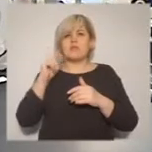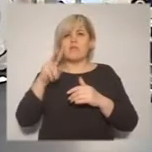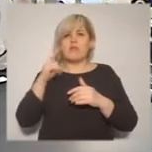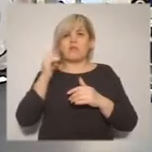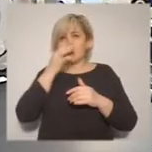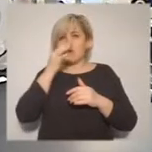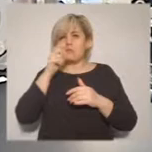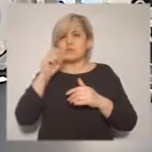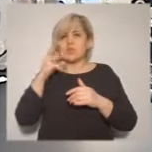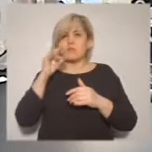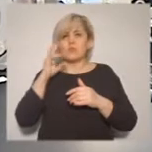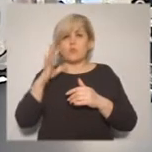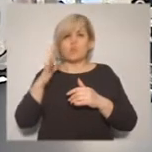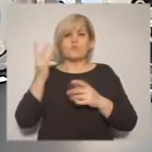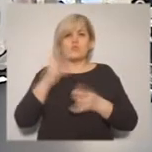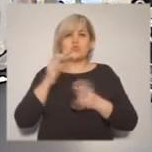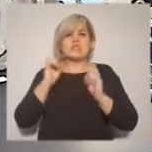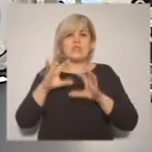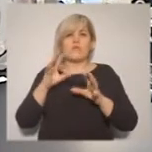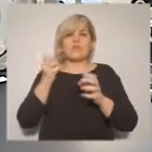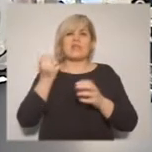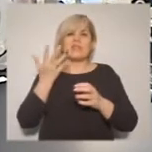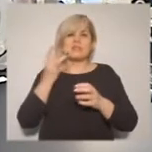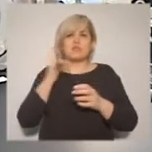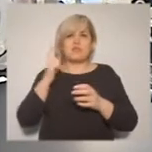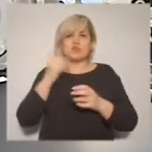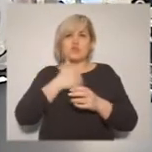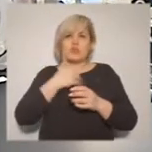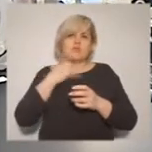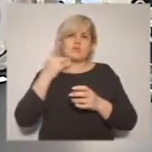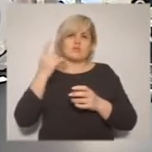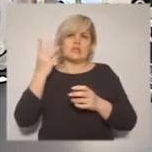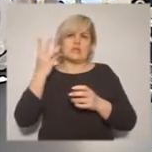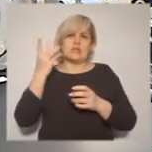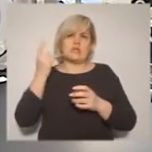раз, желательно раза 3 с продолжительностью